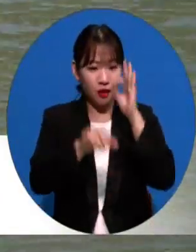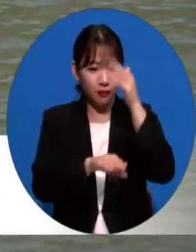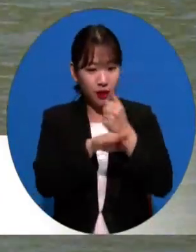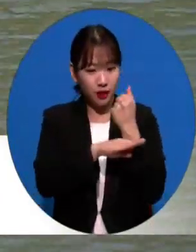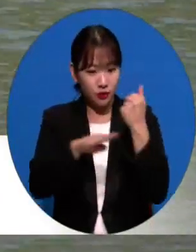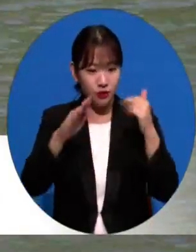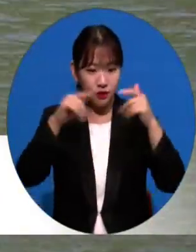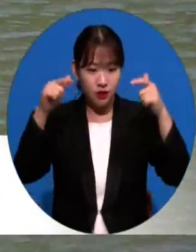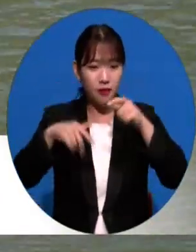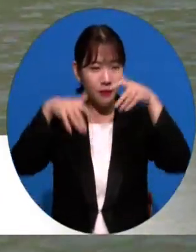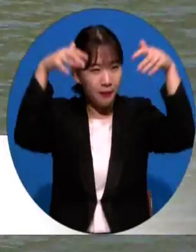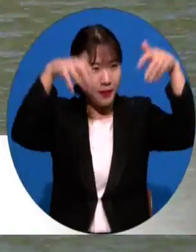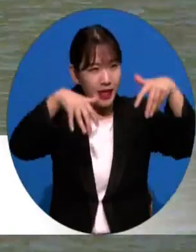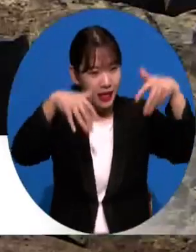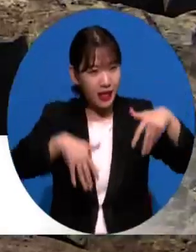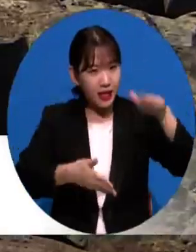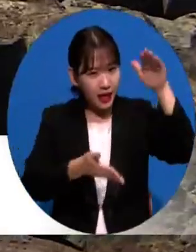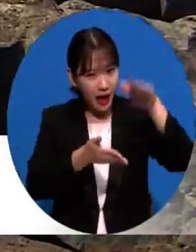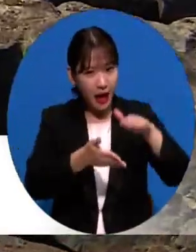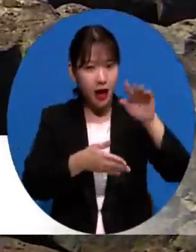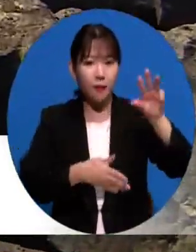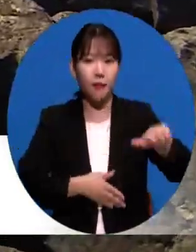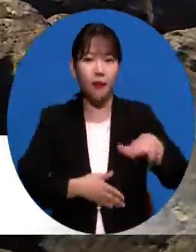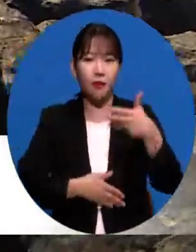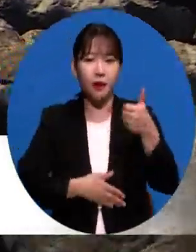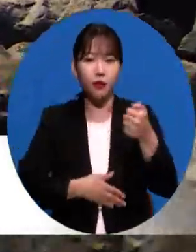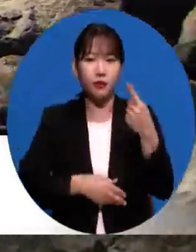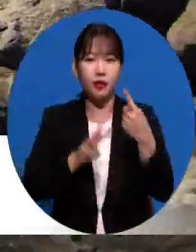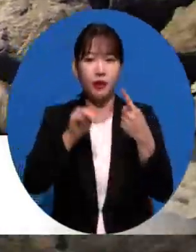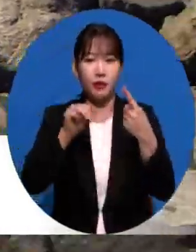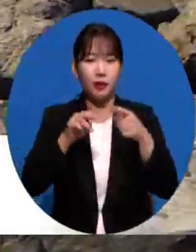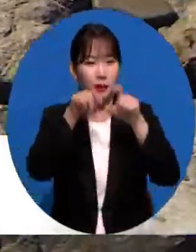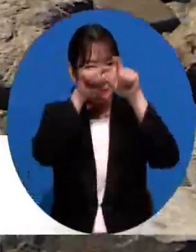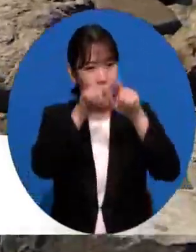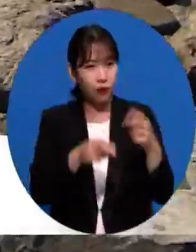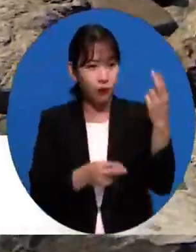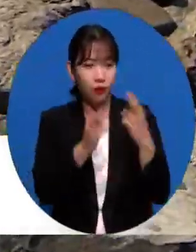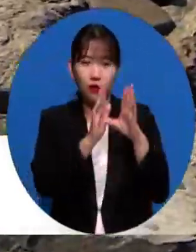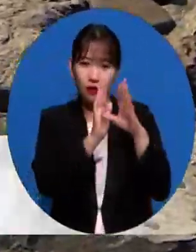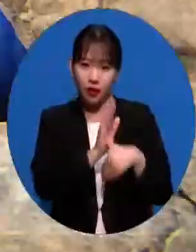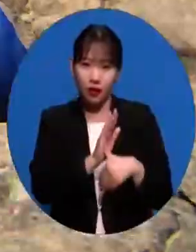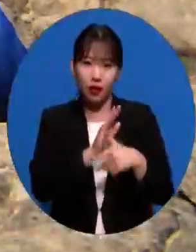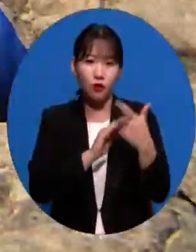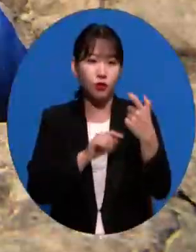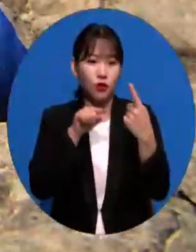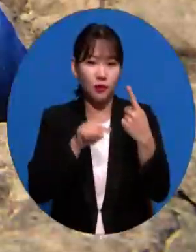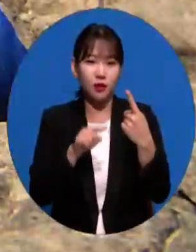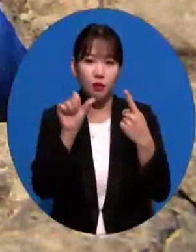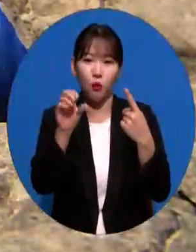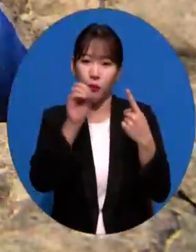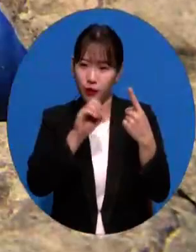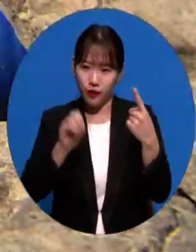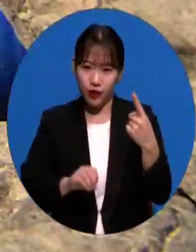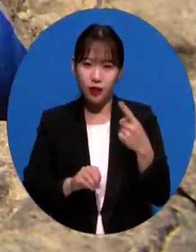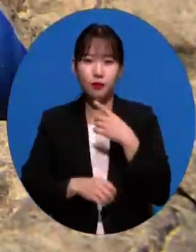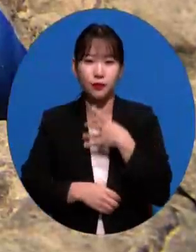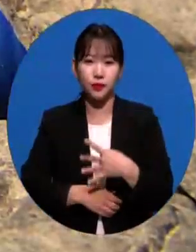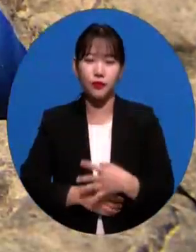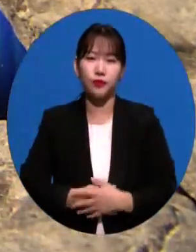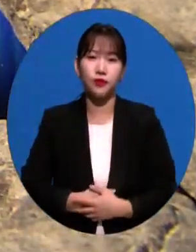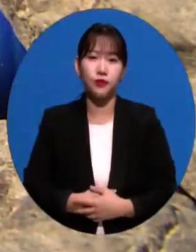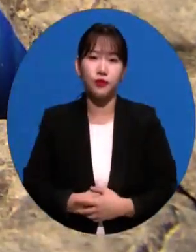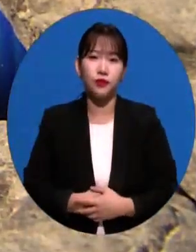기준 전남 지역 강수량은 851mm로 평년 같은 기간 대비 61.5%에